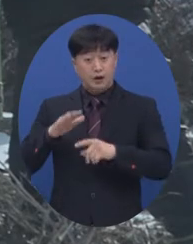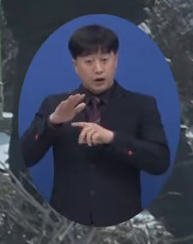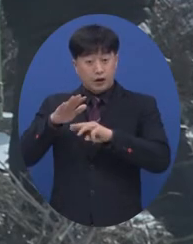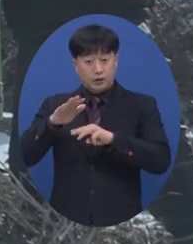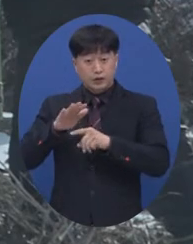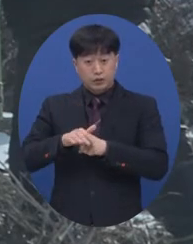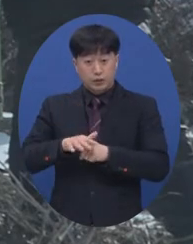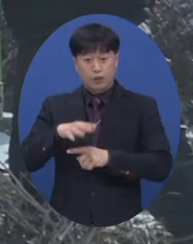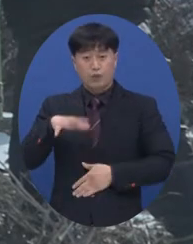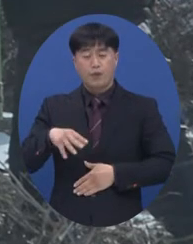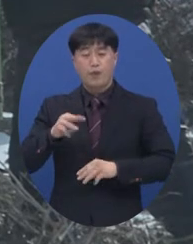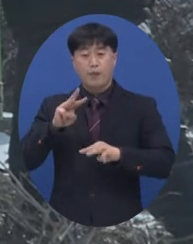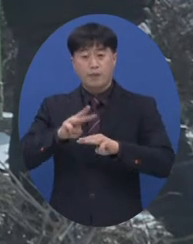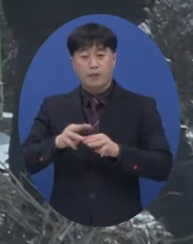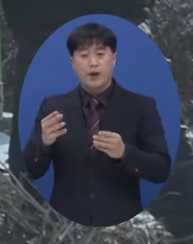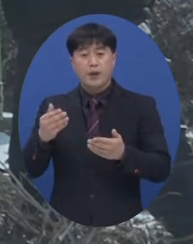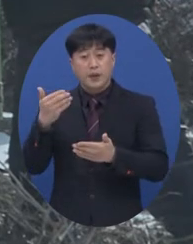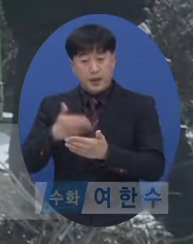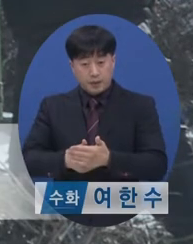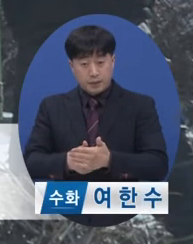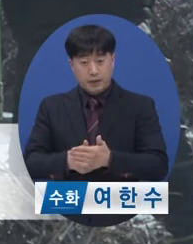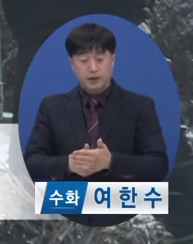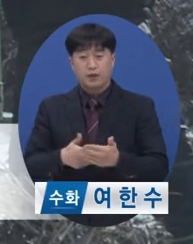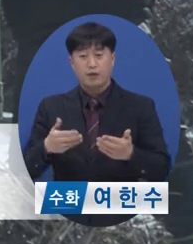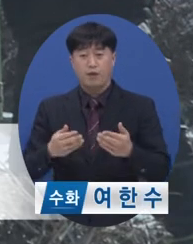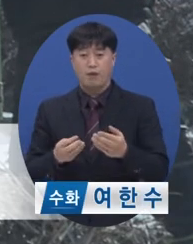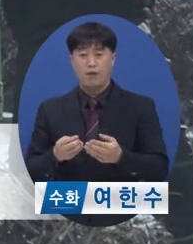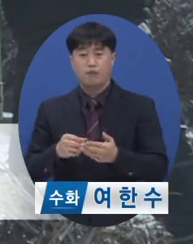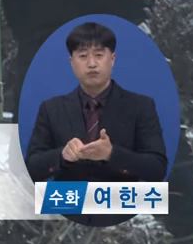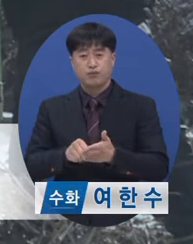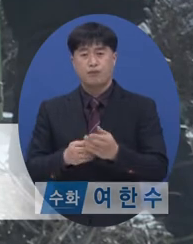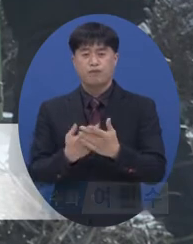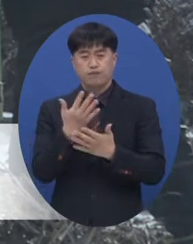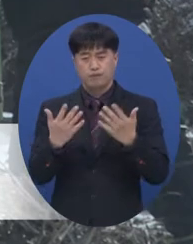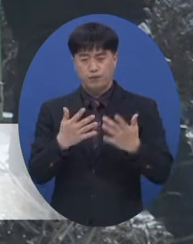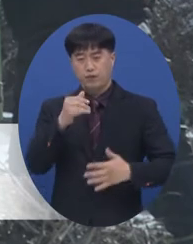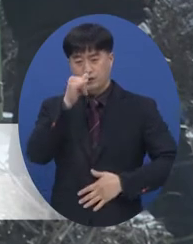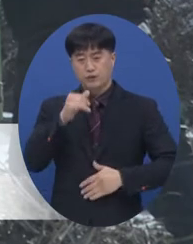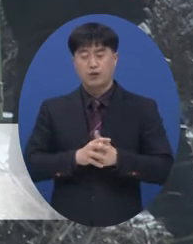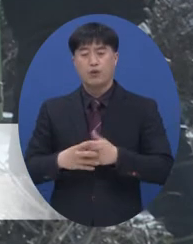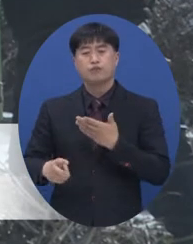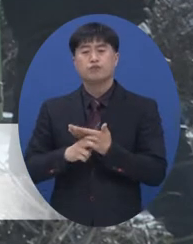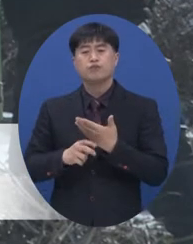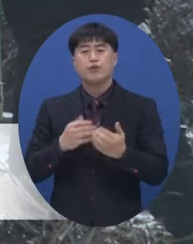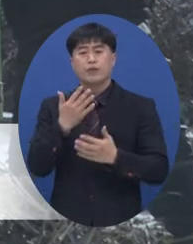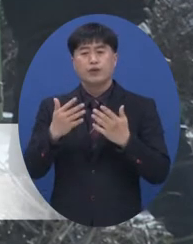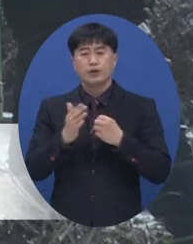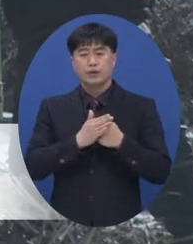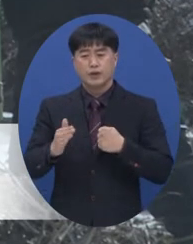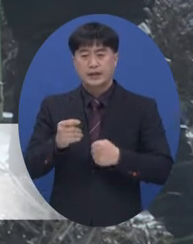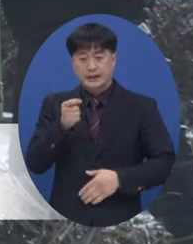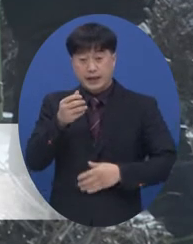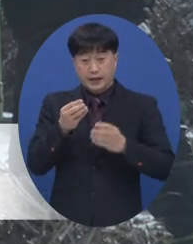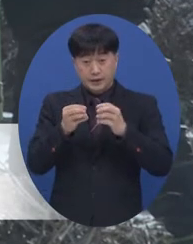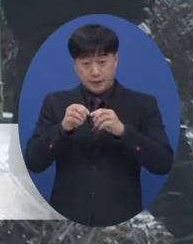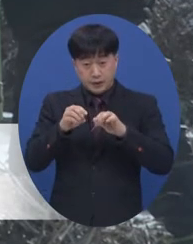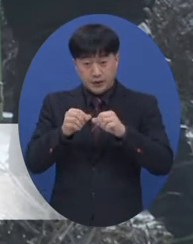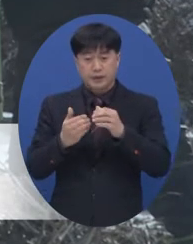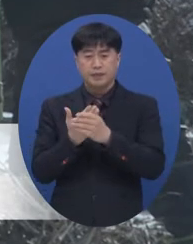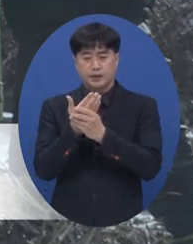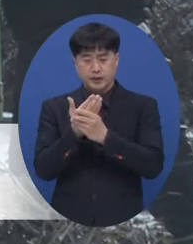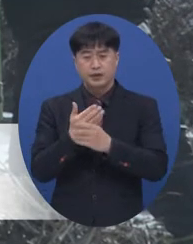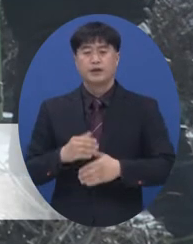농촌의 선 농업 잔재 물이 생기면 보통 손쉽게 태워 버리곤 하는데요 이런 불법 소각 으로 인해 초미세먼지 가